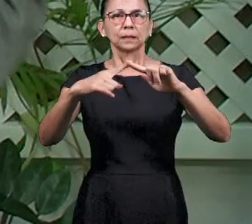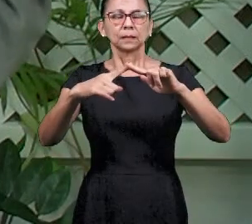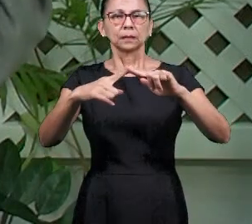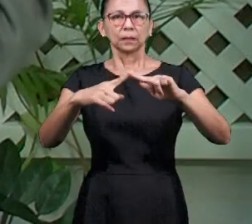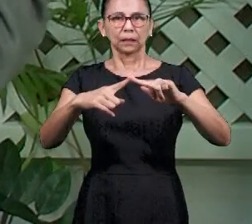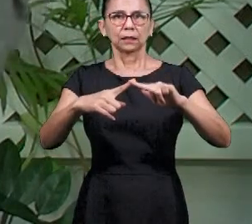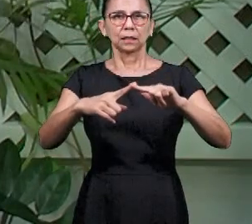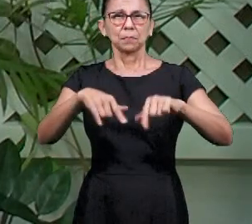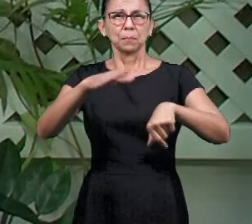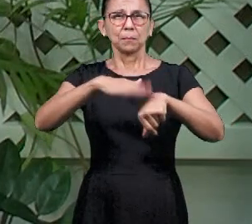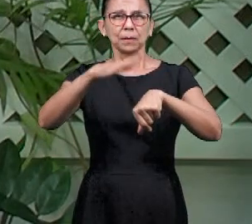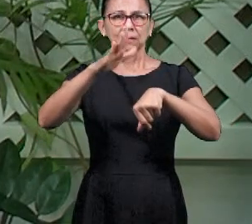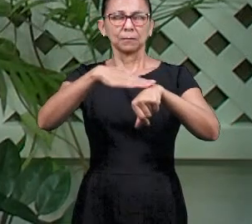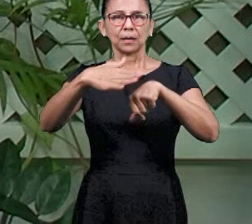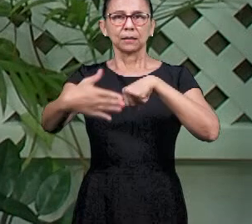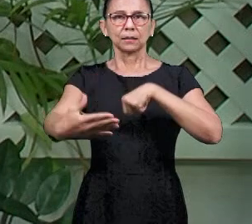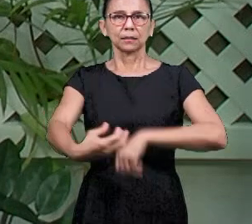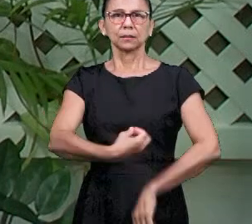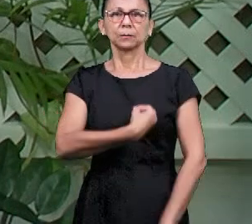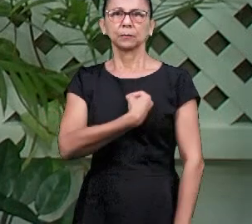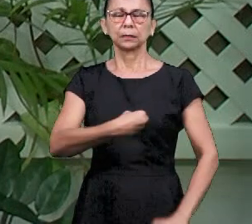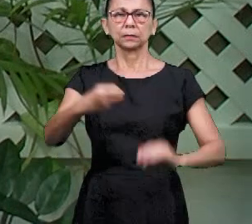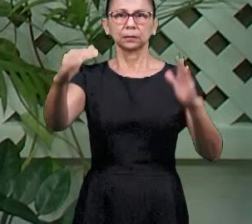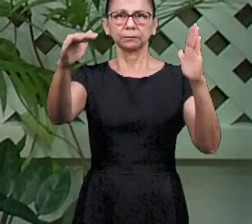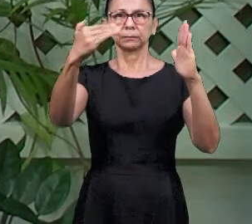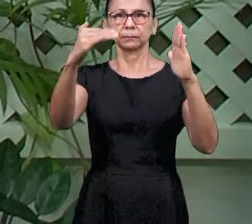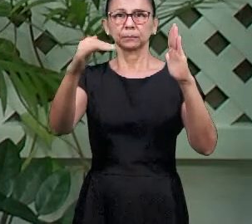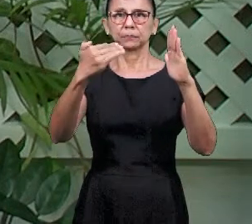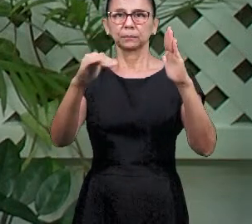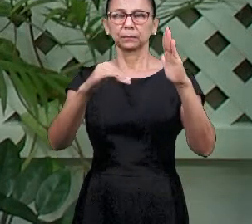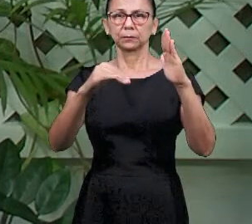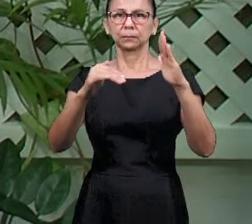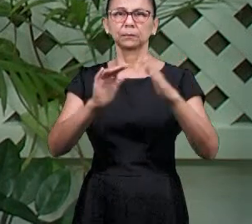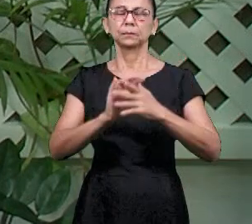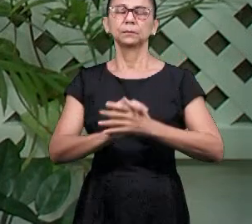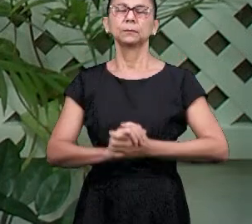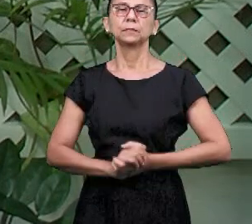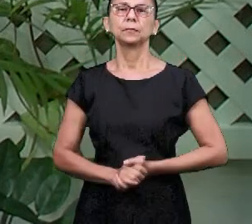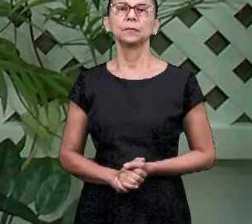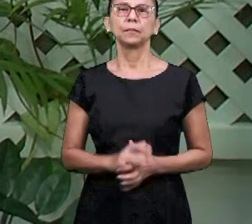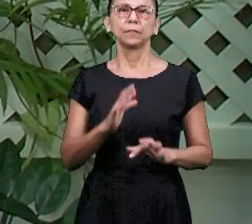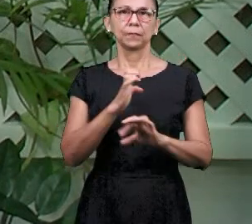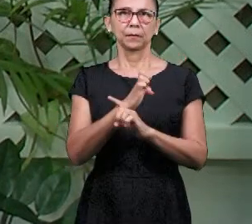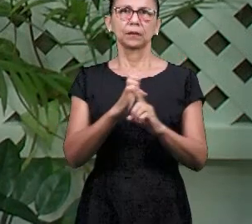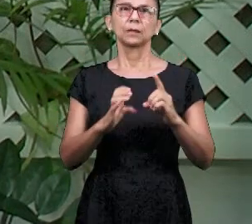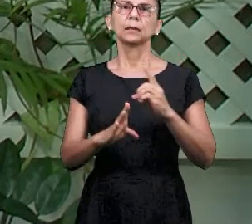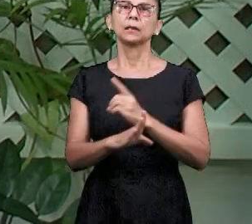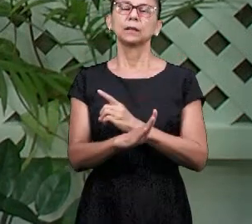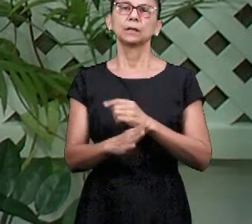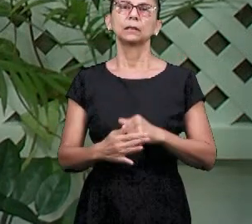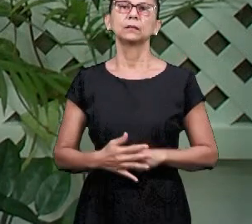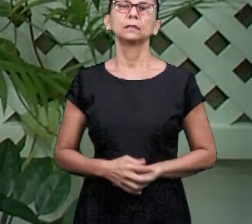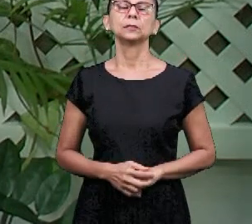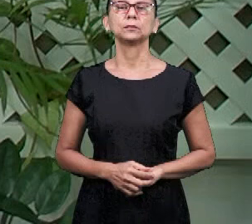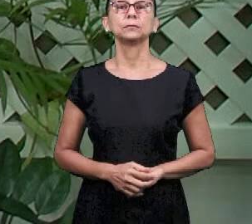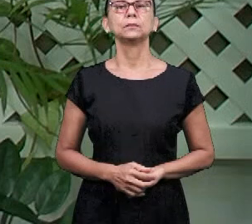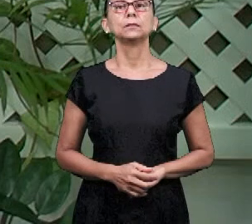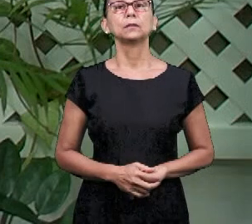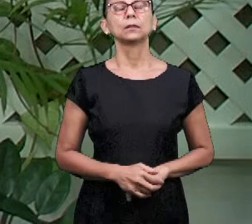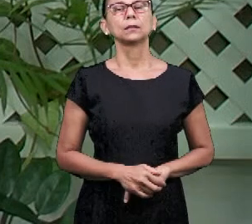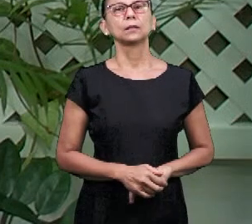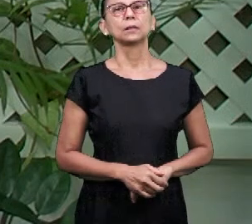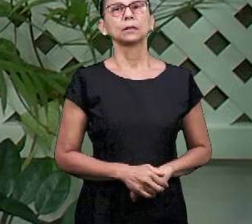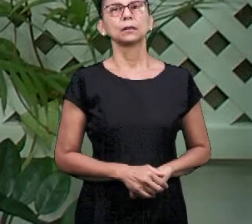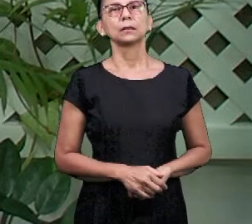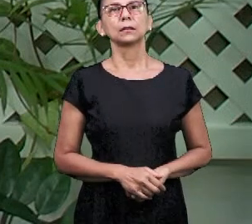8. L'État du Espírito Santo avec 4. Donc, il devrait avoir plus,